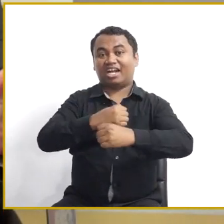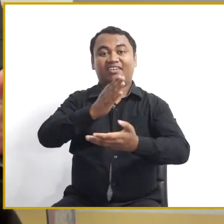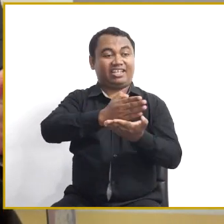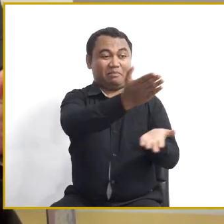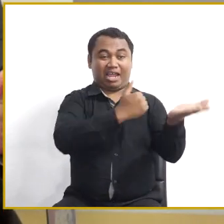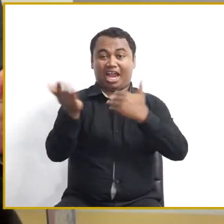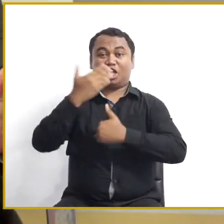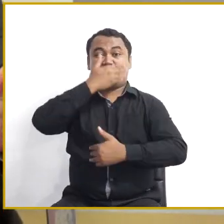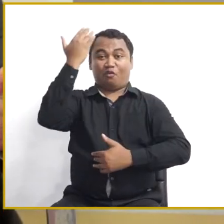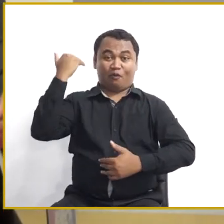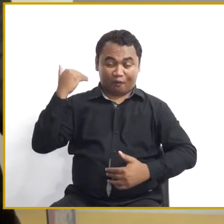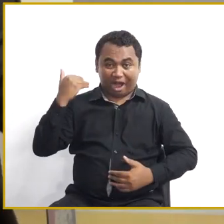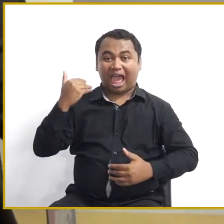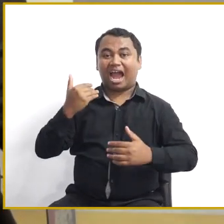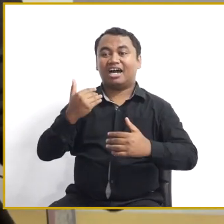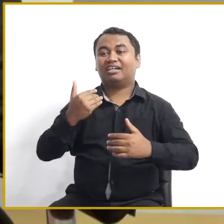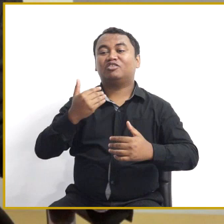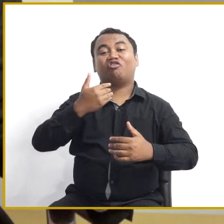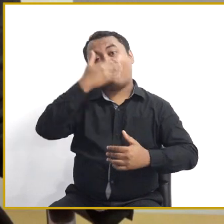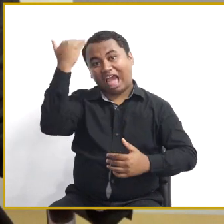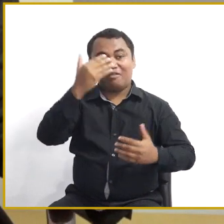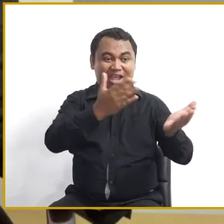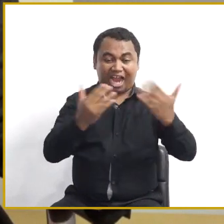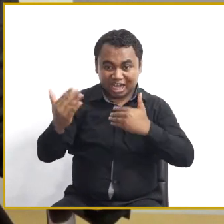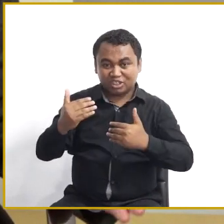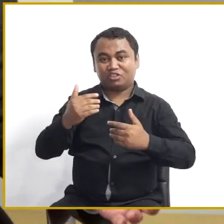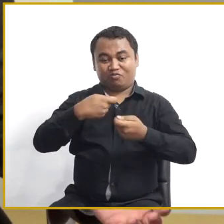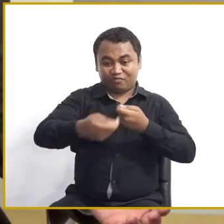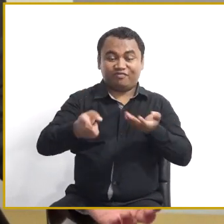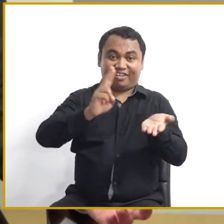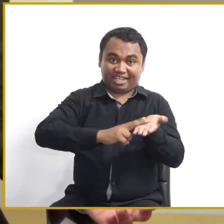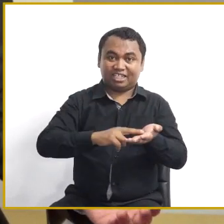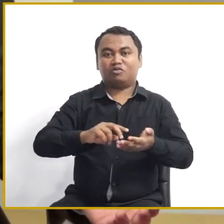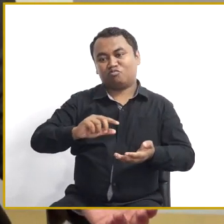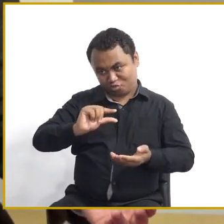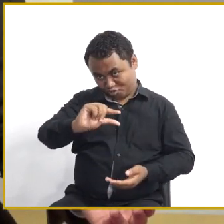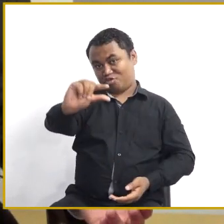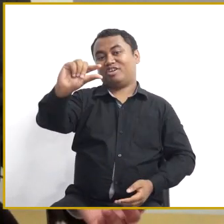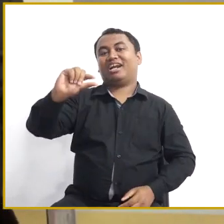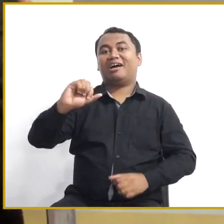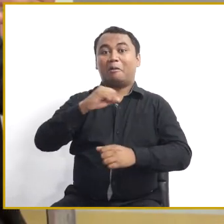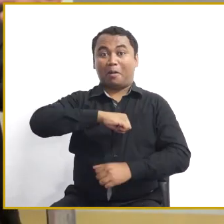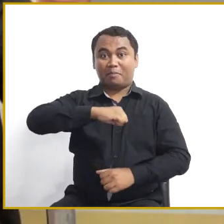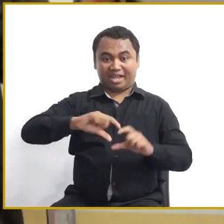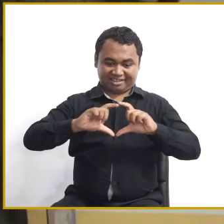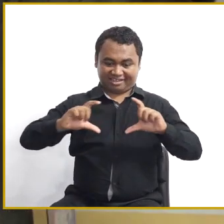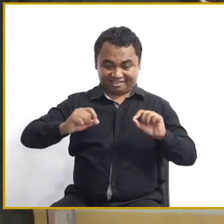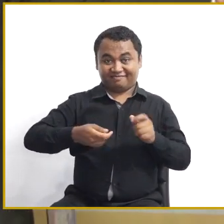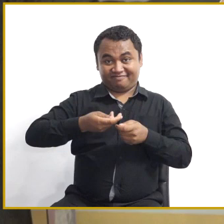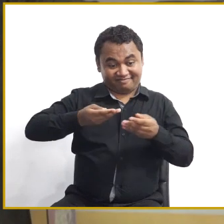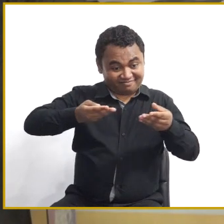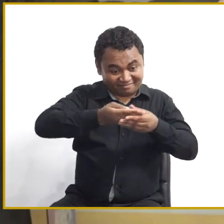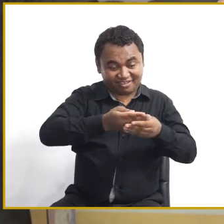nulla retta. Si sa chi era ciunio ma can le tax. Favo mano transaccione, fumo per santino, di fare la infanza